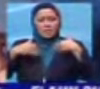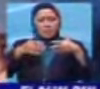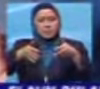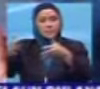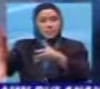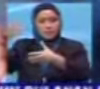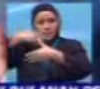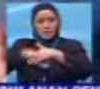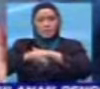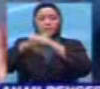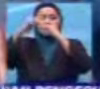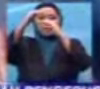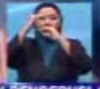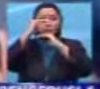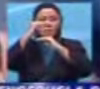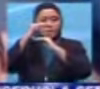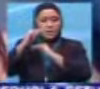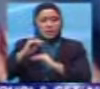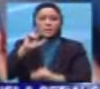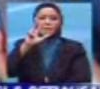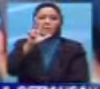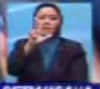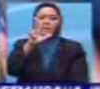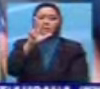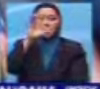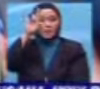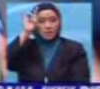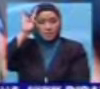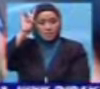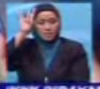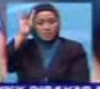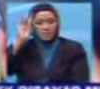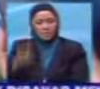fasa yang ketiga ini. InsyaAllah,